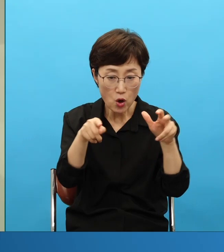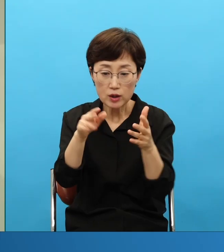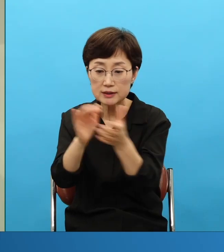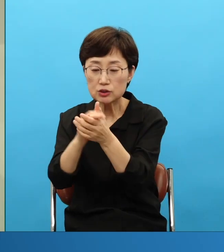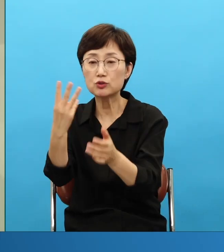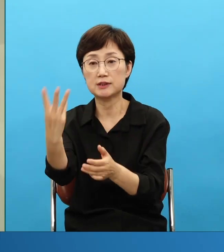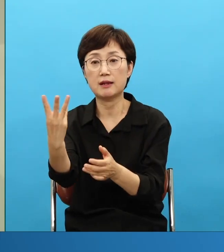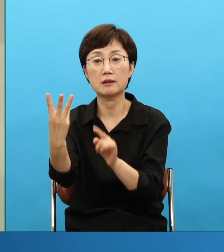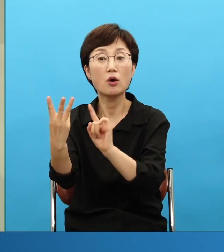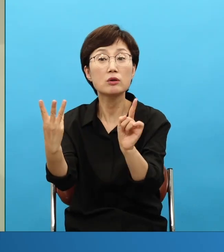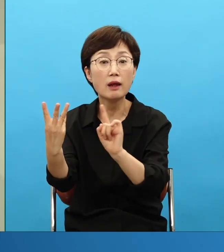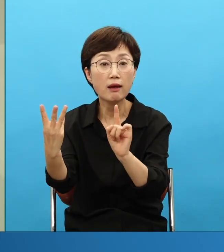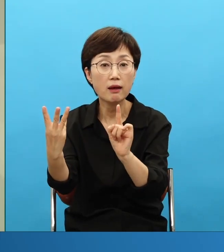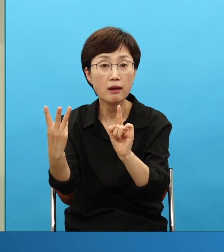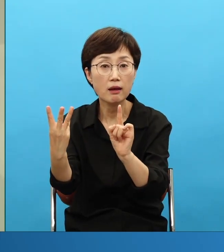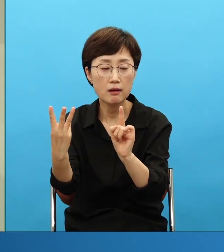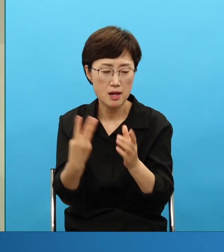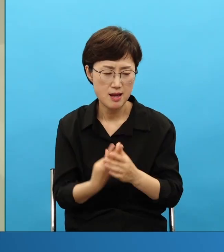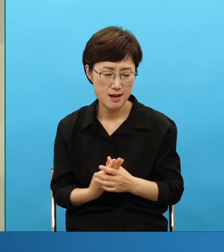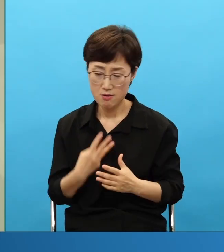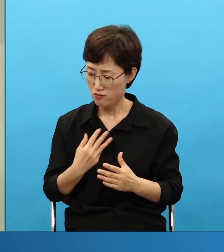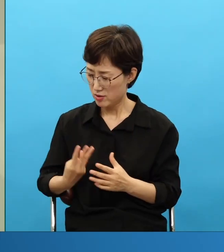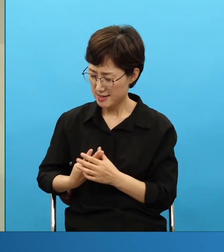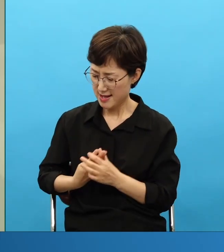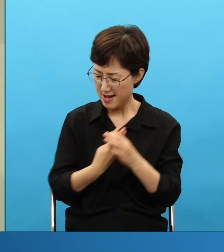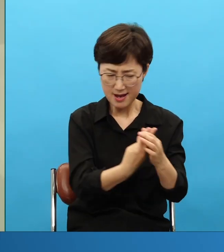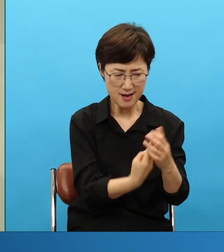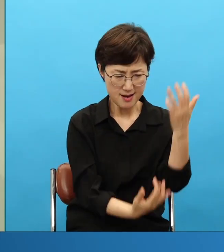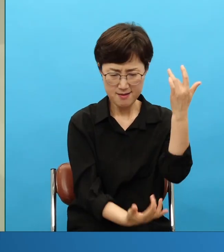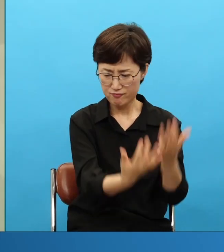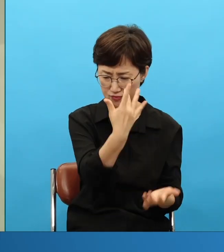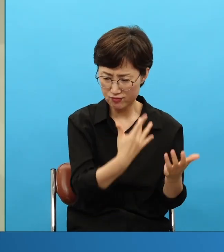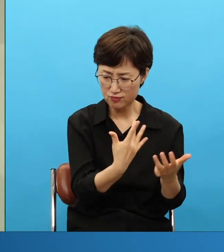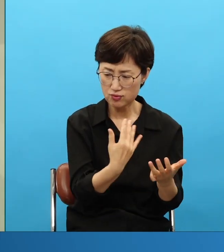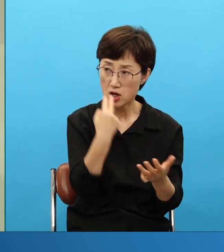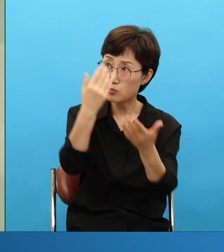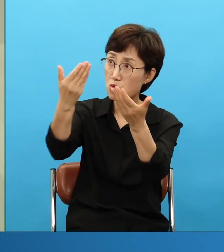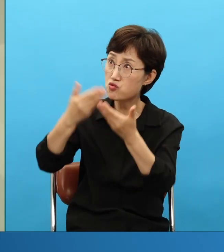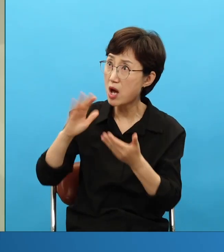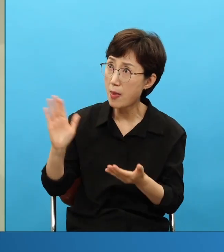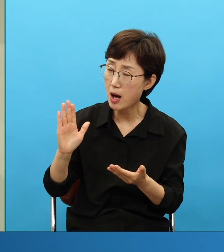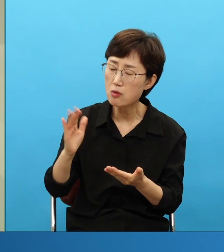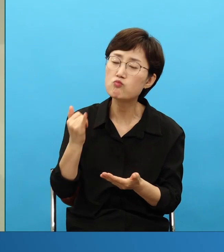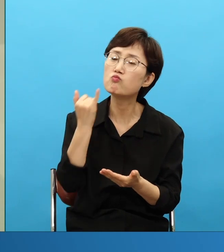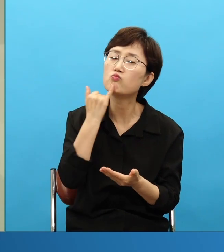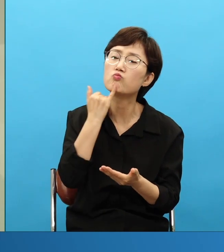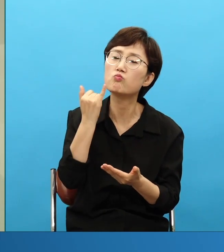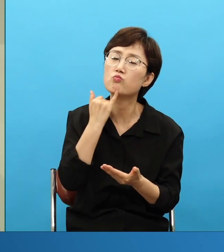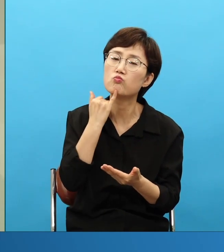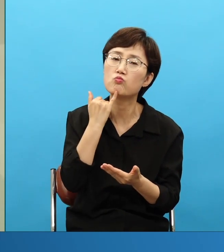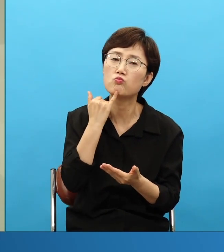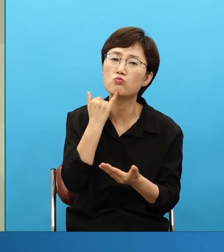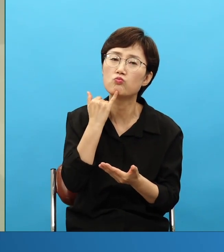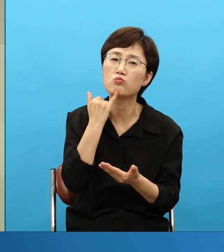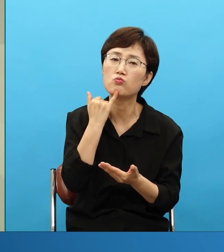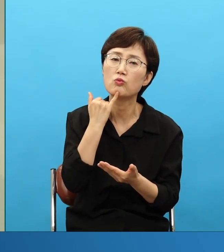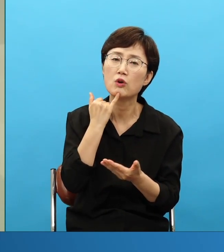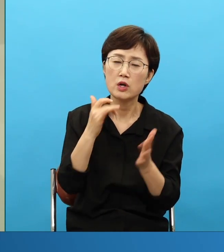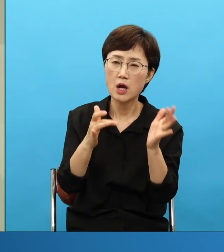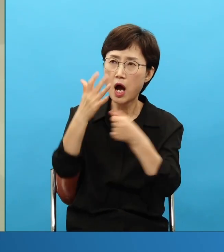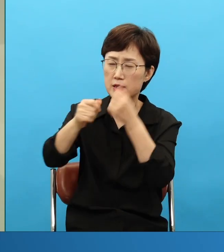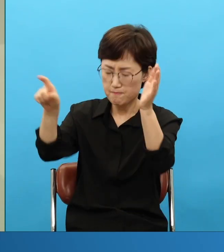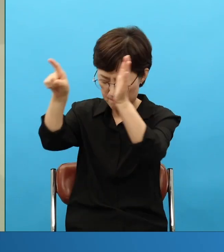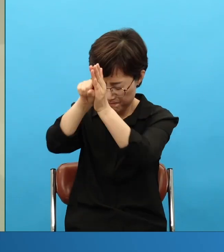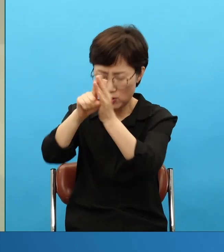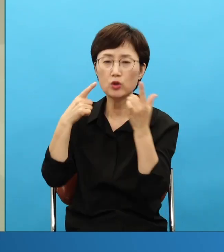주시지 아니하실지라도 What did the three young men say? Even if we go into the fire, even if the Lord does not save us, 그게 우리의 신앙입니다. that is